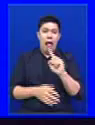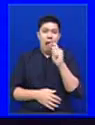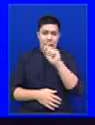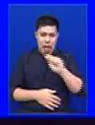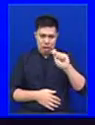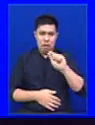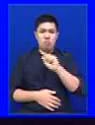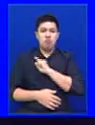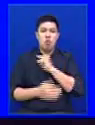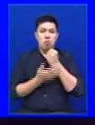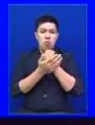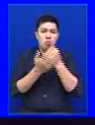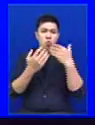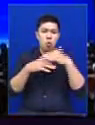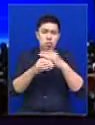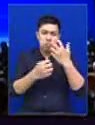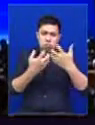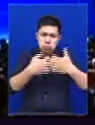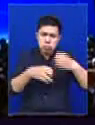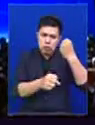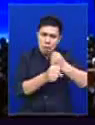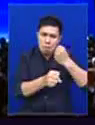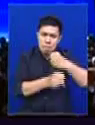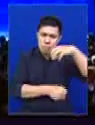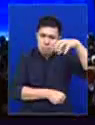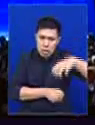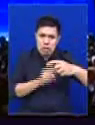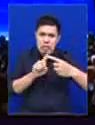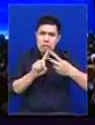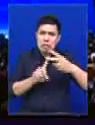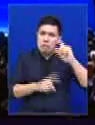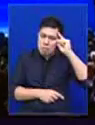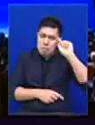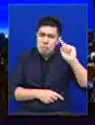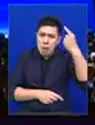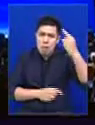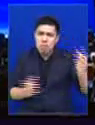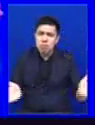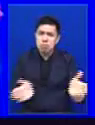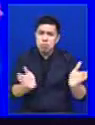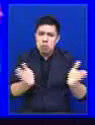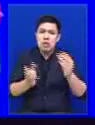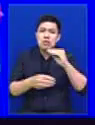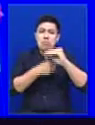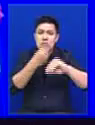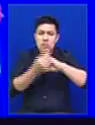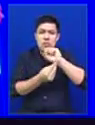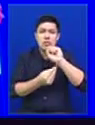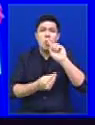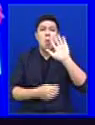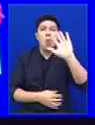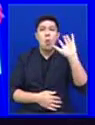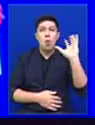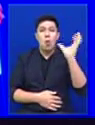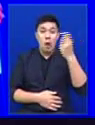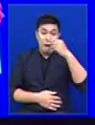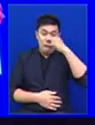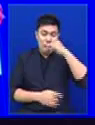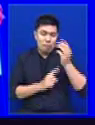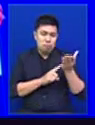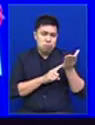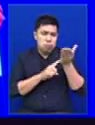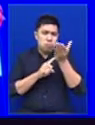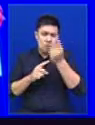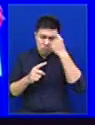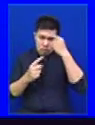ผลิตและแหล่งกำเนิดความคิดสร้างสรรค์ในการพัฒนานวัตกรรมการขับเคลื่อนการเจริญเติบโตของโลกโดยไทยได้เสนอความเชื่อมโย